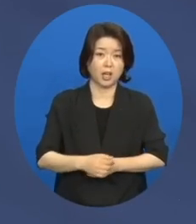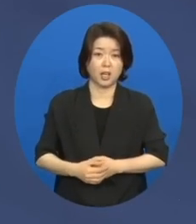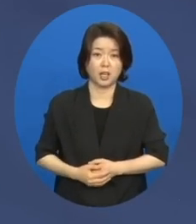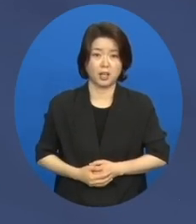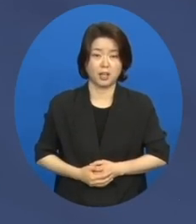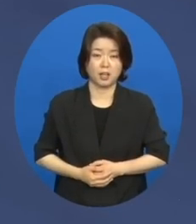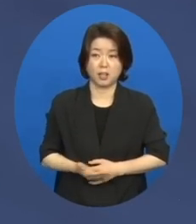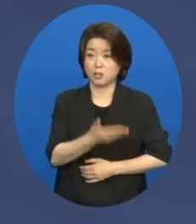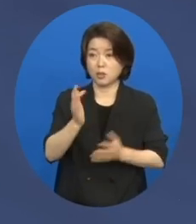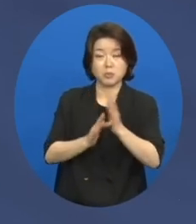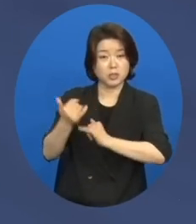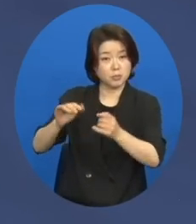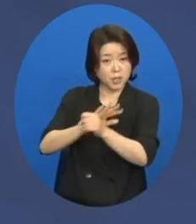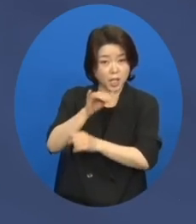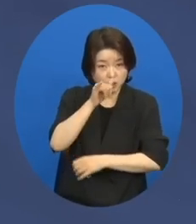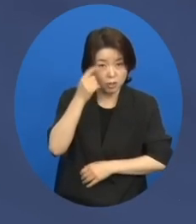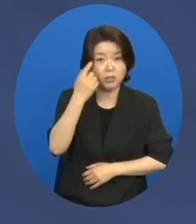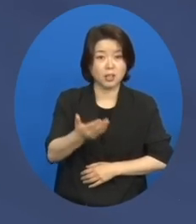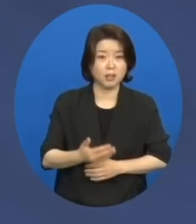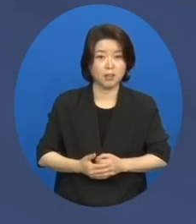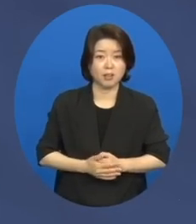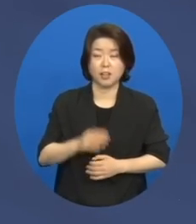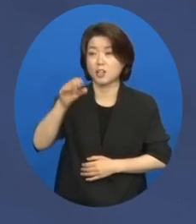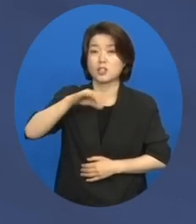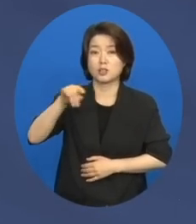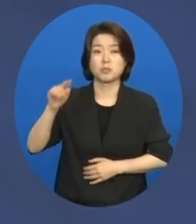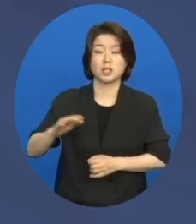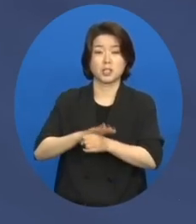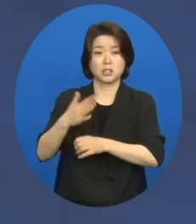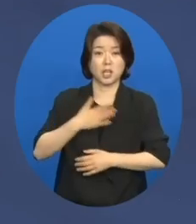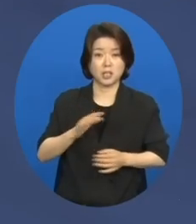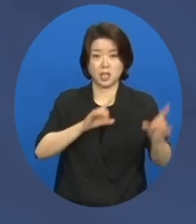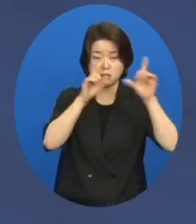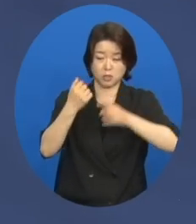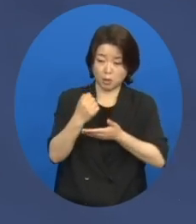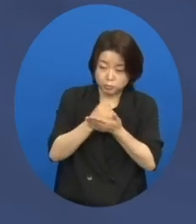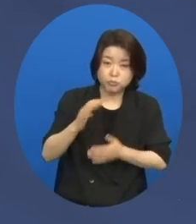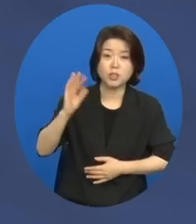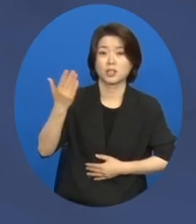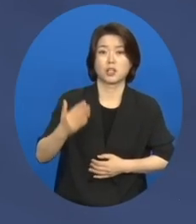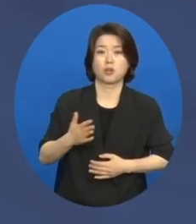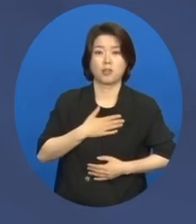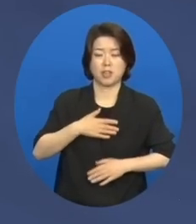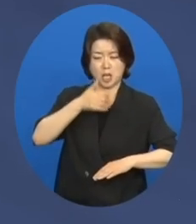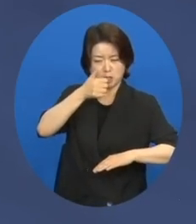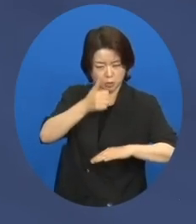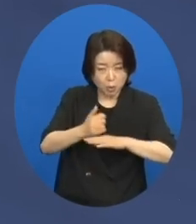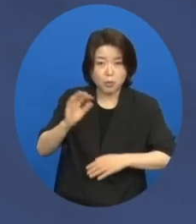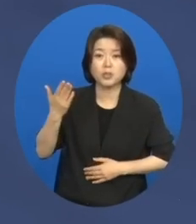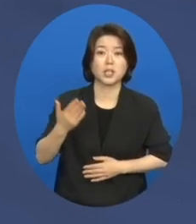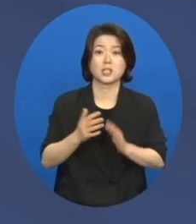예수님 사랑하세요? 십자가 이 사랑이 내 삶의 운명이 되고 나의 결론이